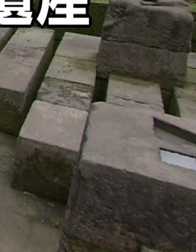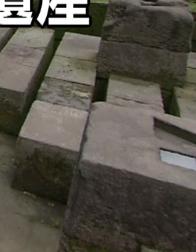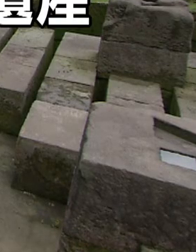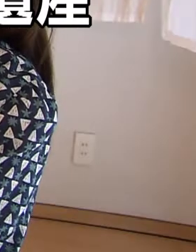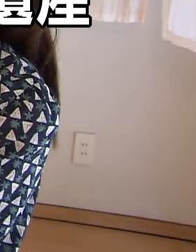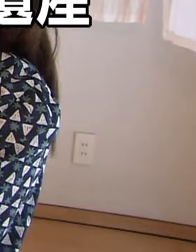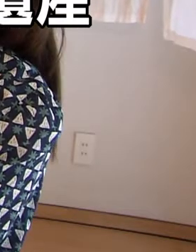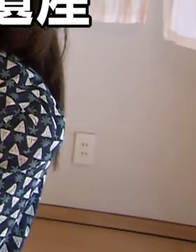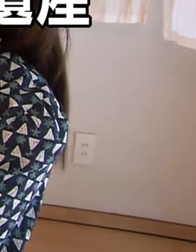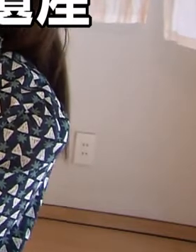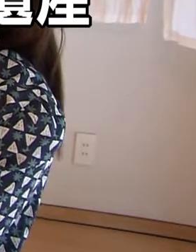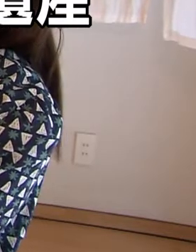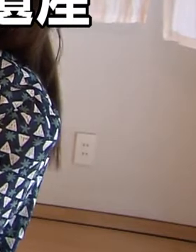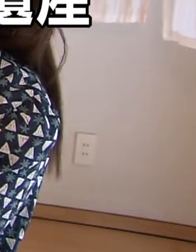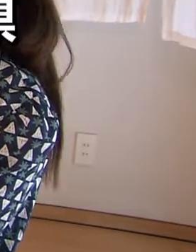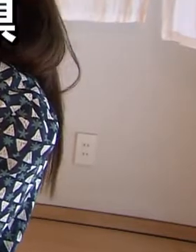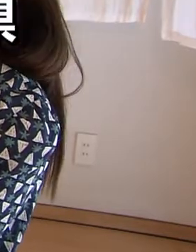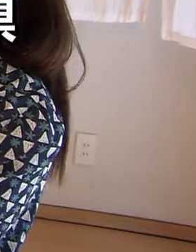ええええええ